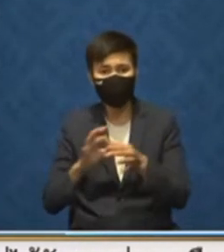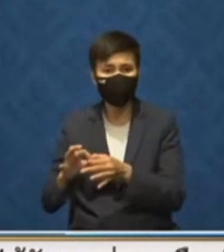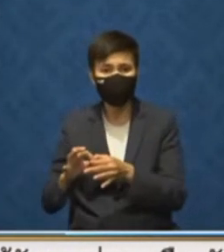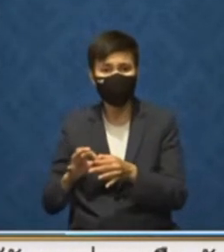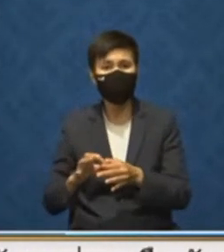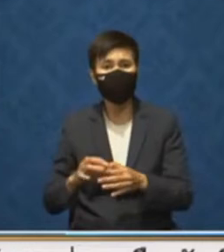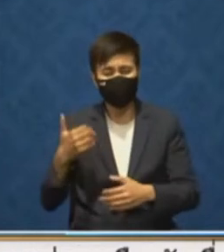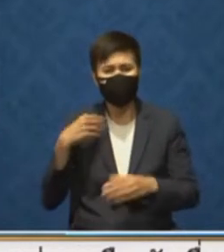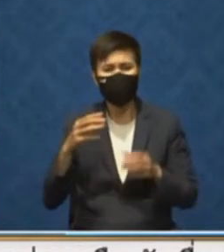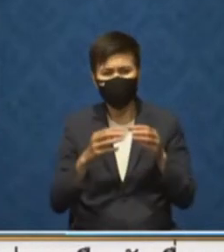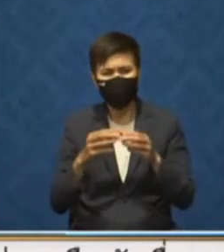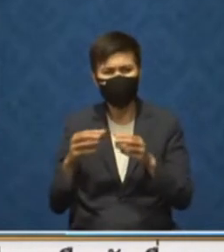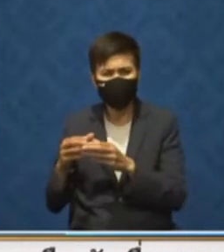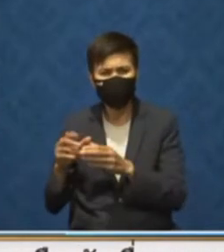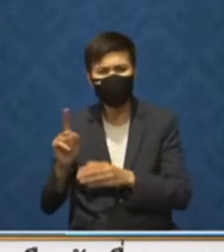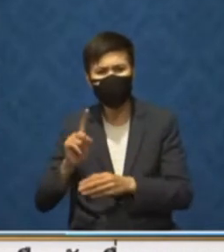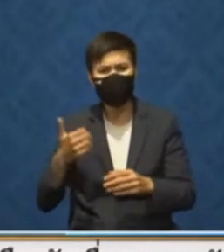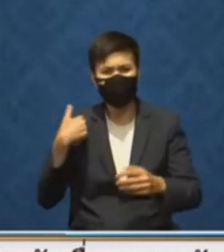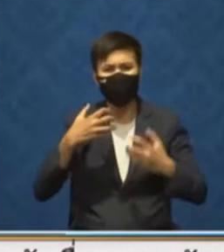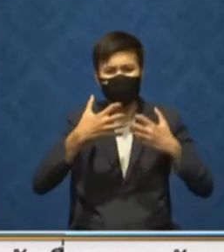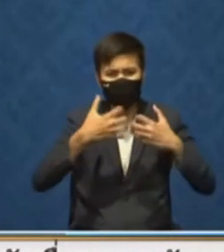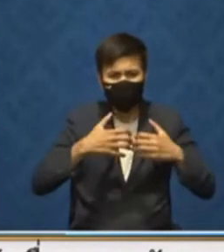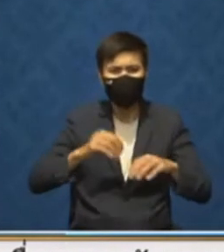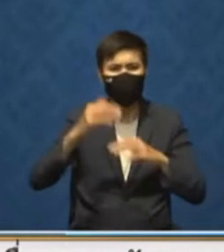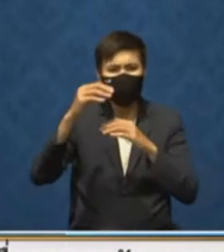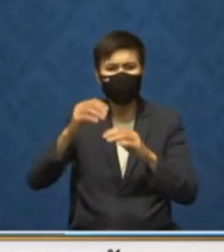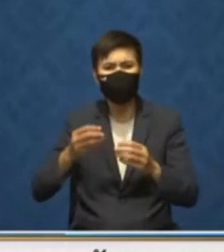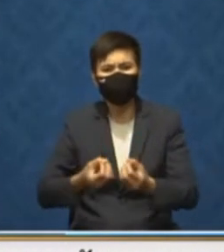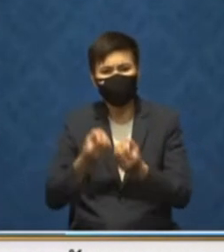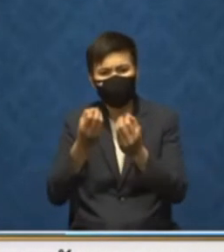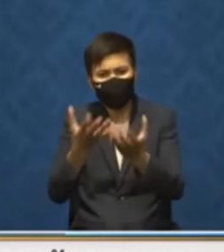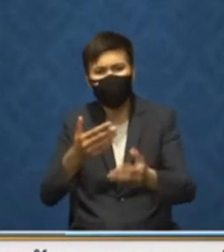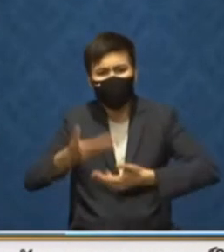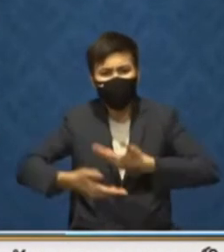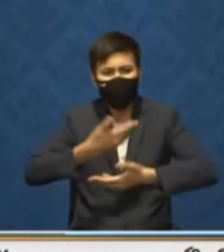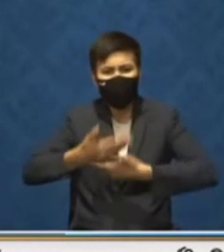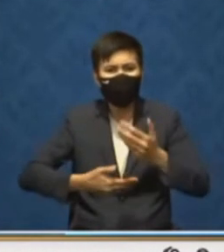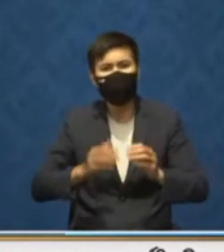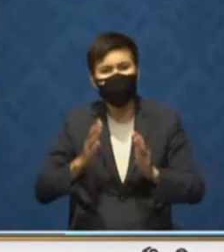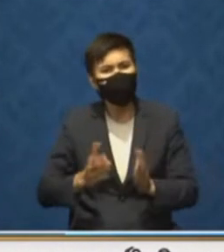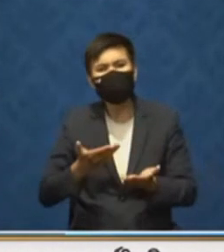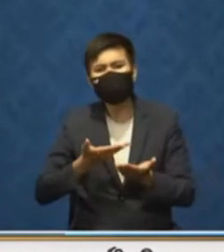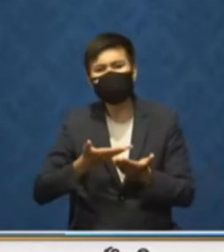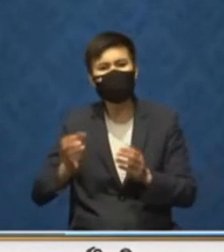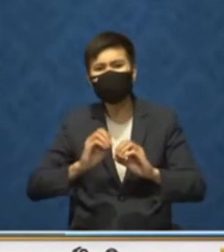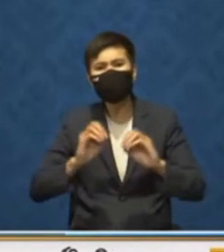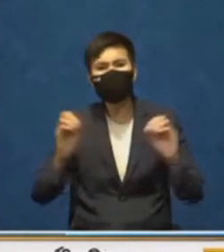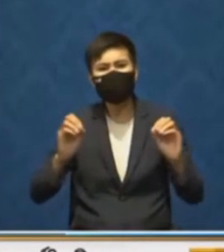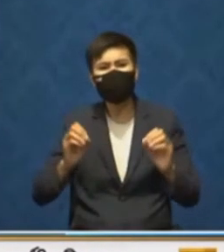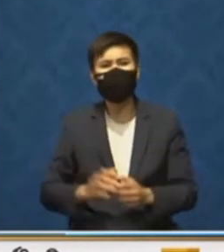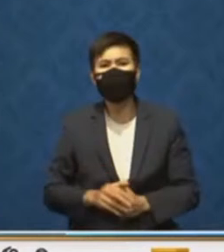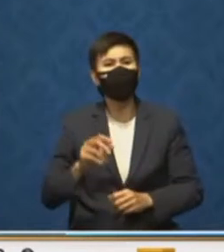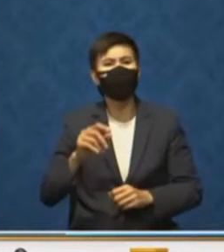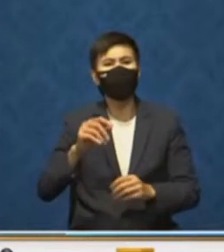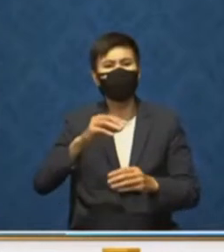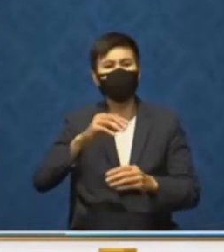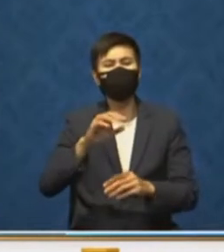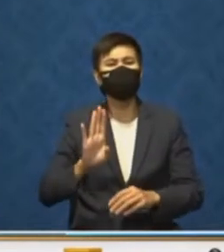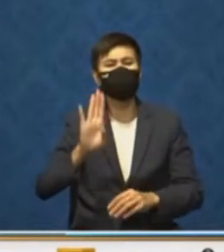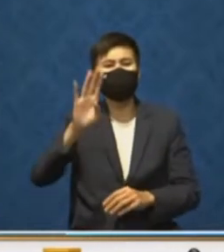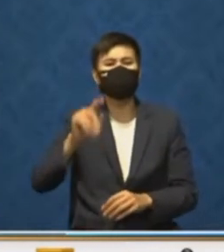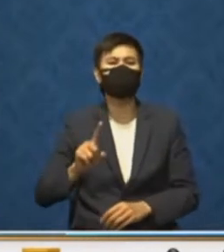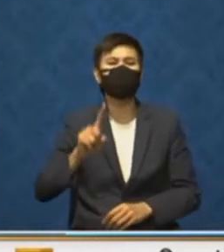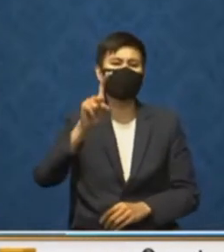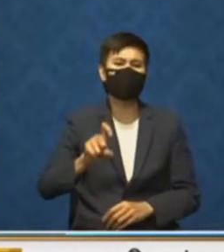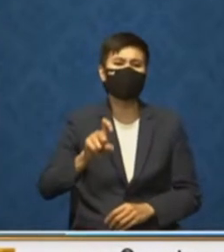กันไม่มีทั้งผู้ผลิตผู้ขนส่งผู้ขายถ้าไม่มีคนซื้อมันก็เหมือนกันหมดนะครับเนี่ยถ้าเรื่องน้อยเราเพิ่มเงินลงไป